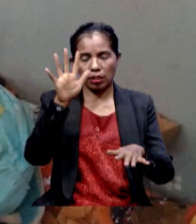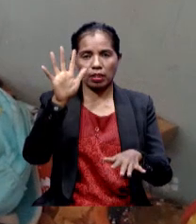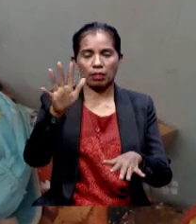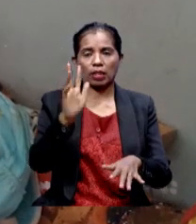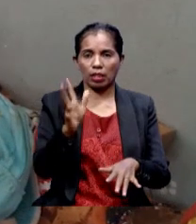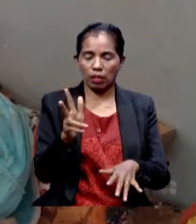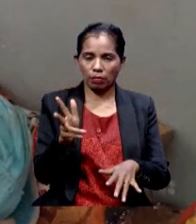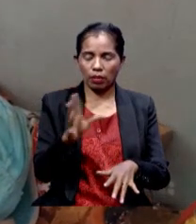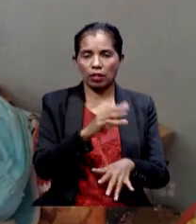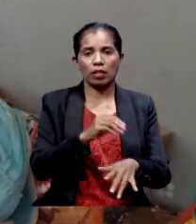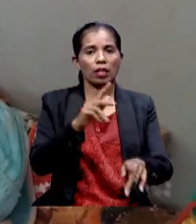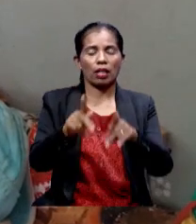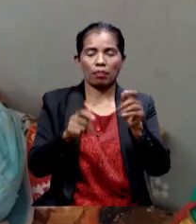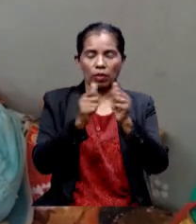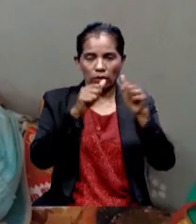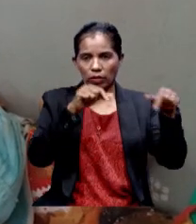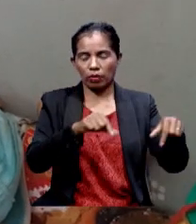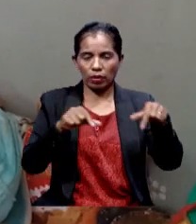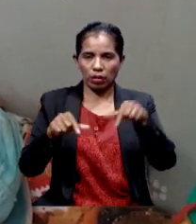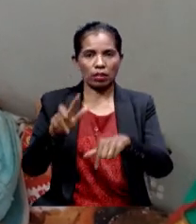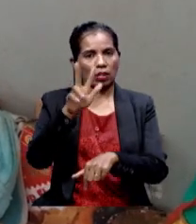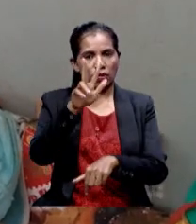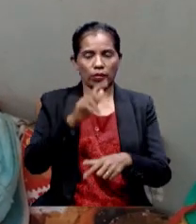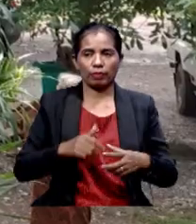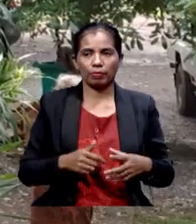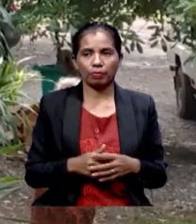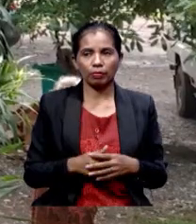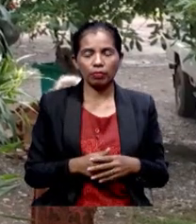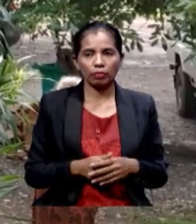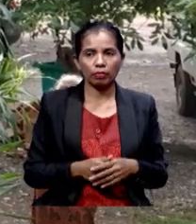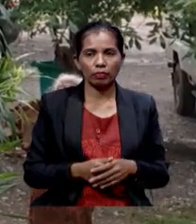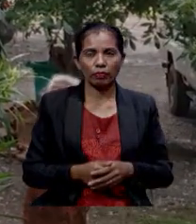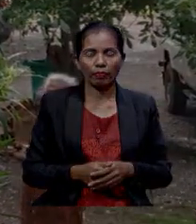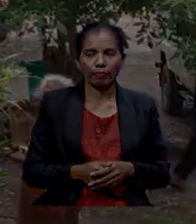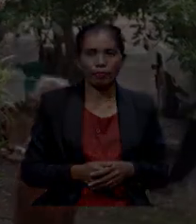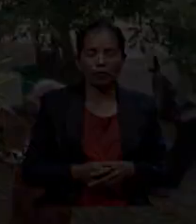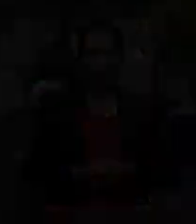tolunulu no ema ho deficiencia na intolum. Lamberto da Silva, Gemen.